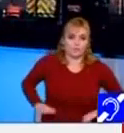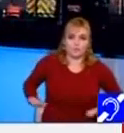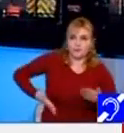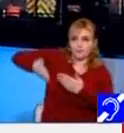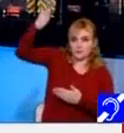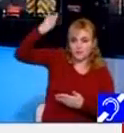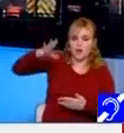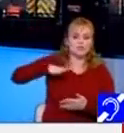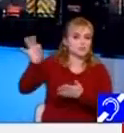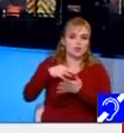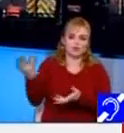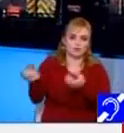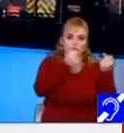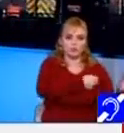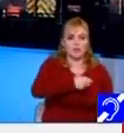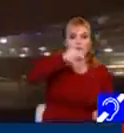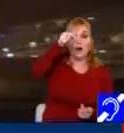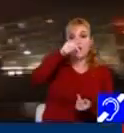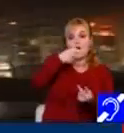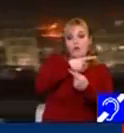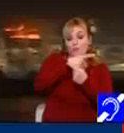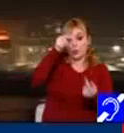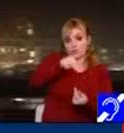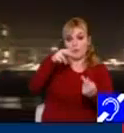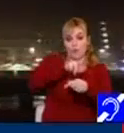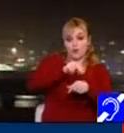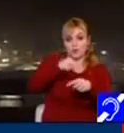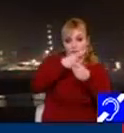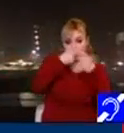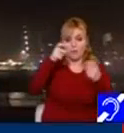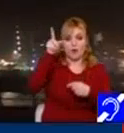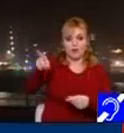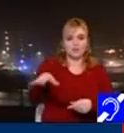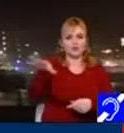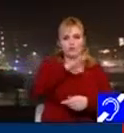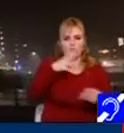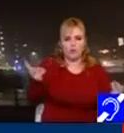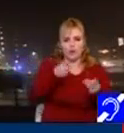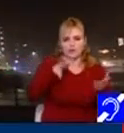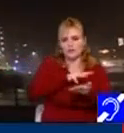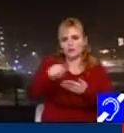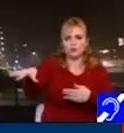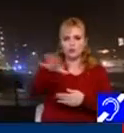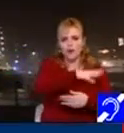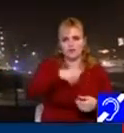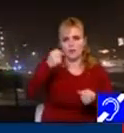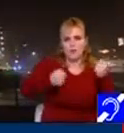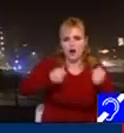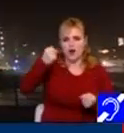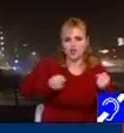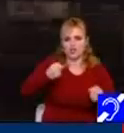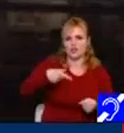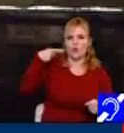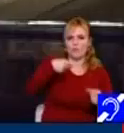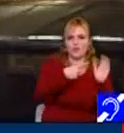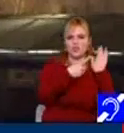din apropiere au fost evacuați. Potrivit poliției britanice, incendiul a distrus toate mașinile din parcarea King's Dock, care are o